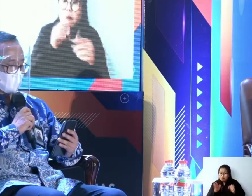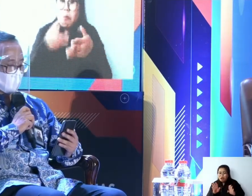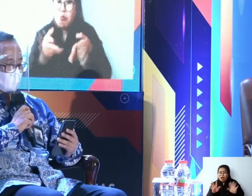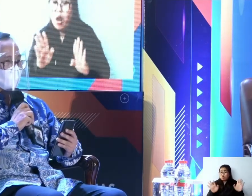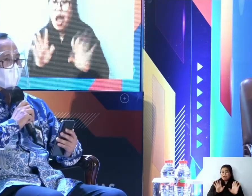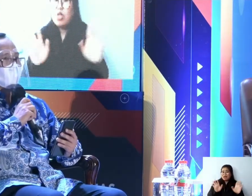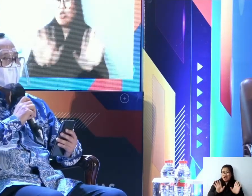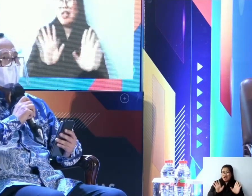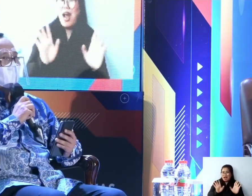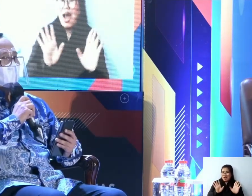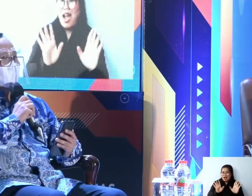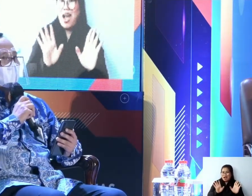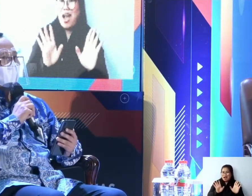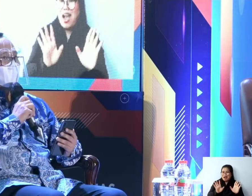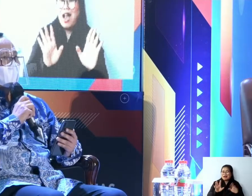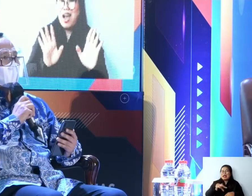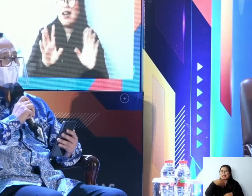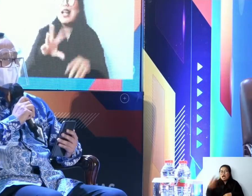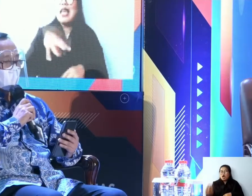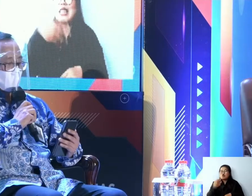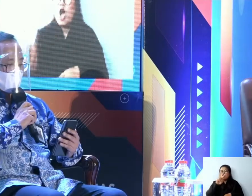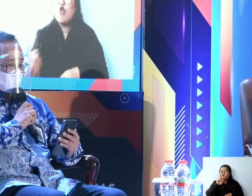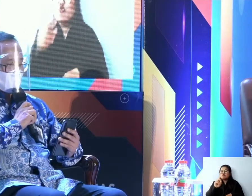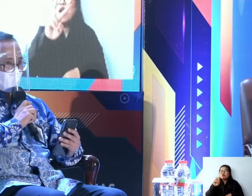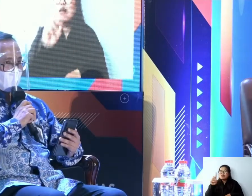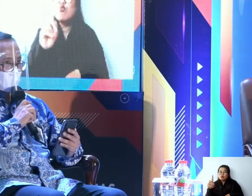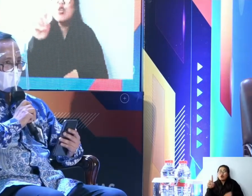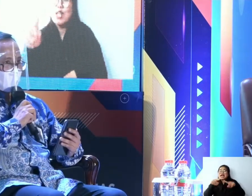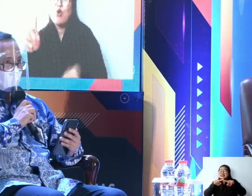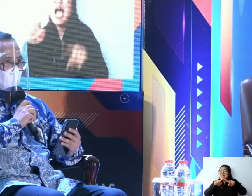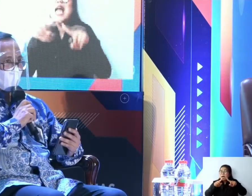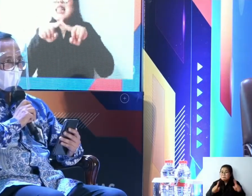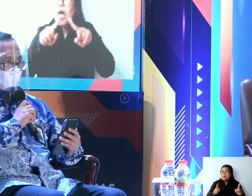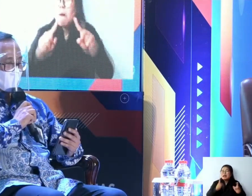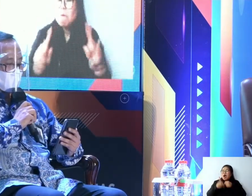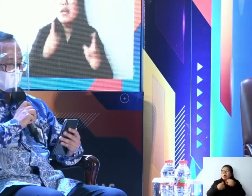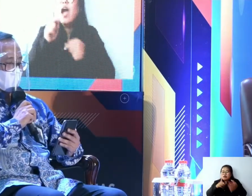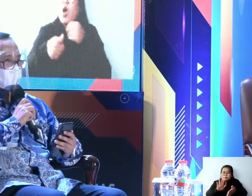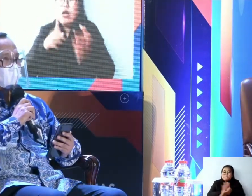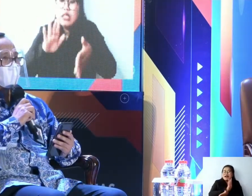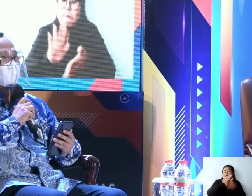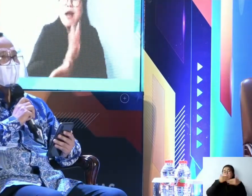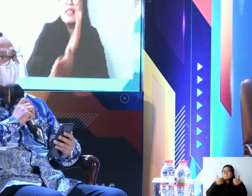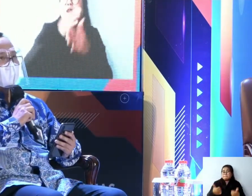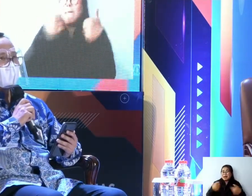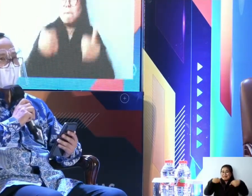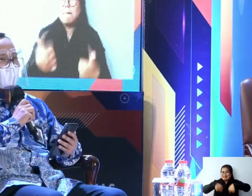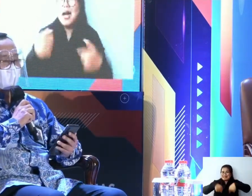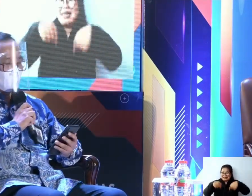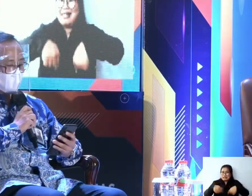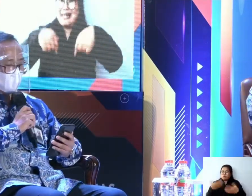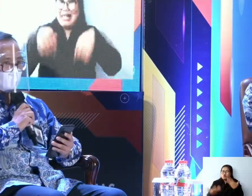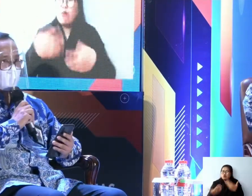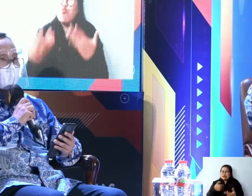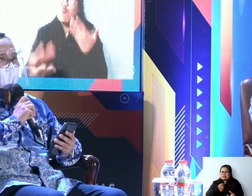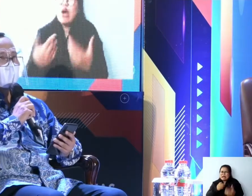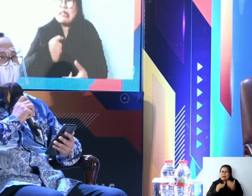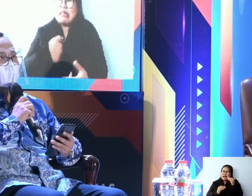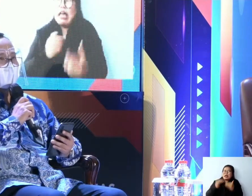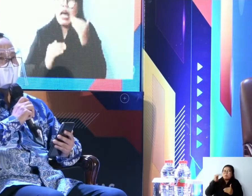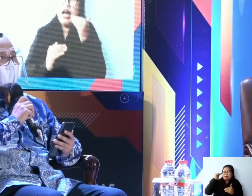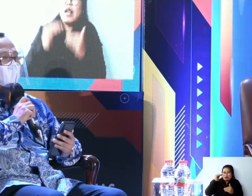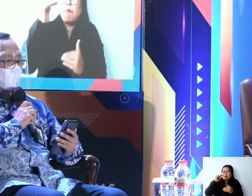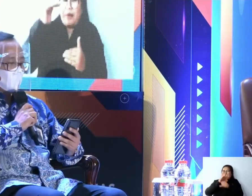2021 namun pada kesempatan yang baik ini Mungkin saya akan lebih menekankan bagaimana